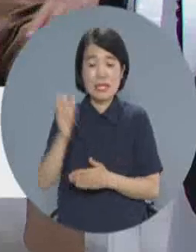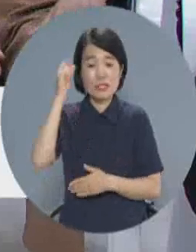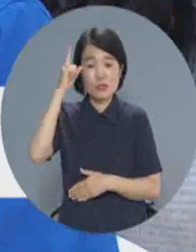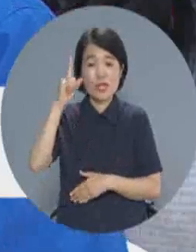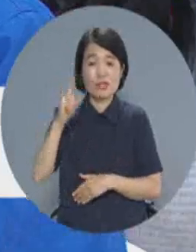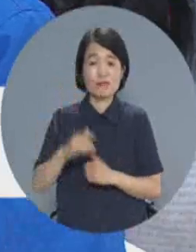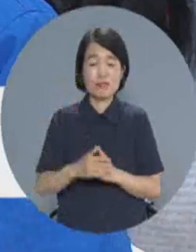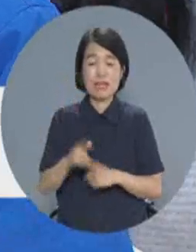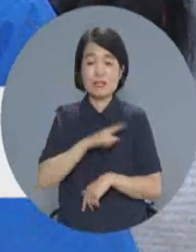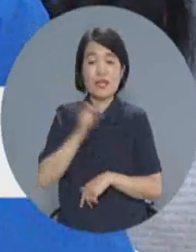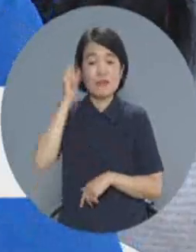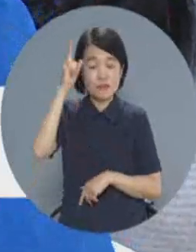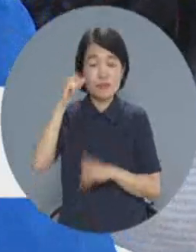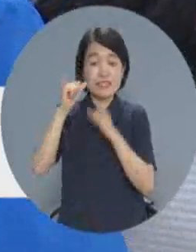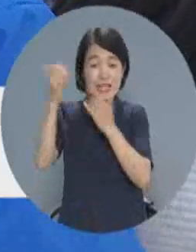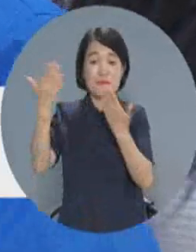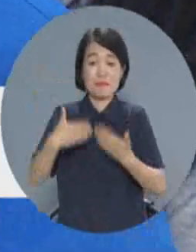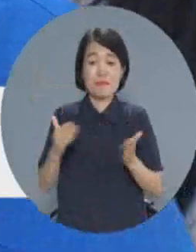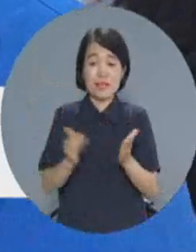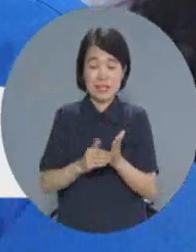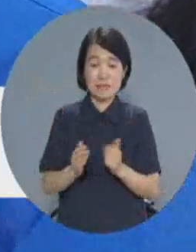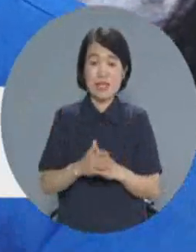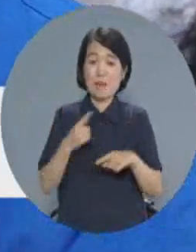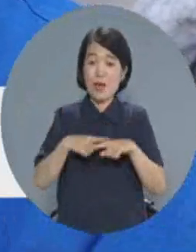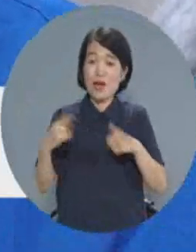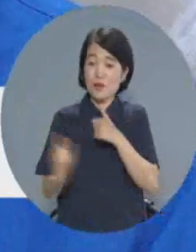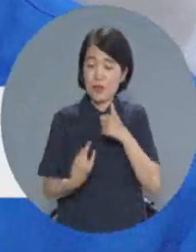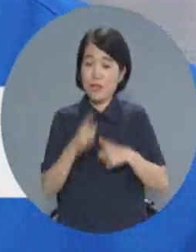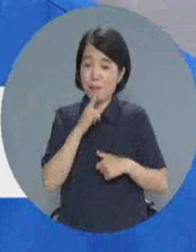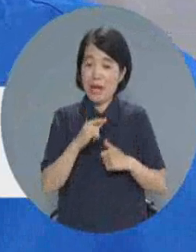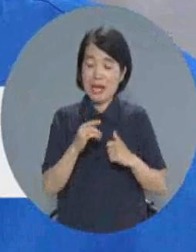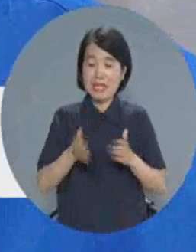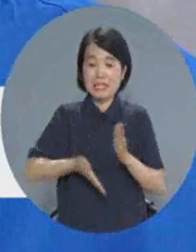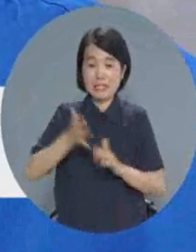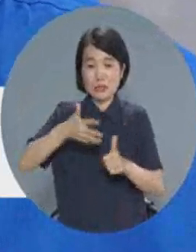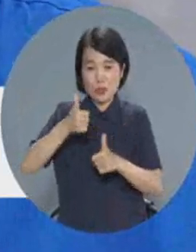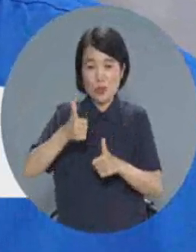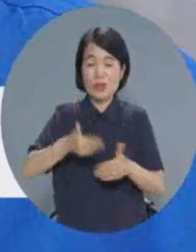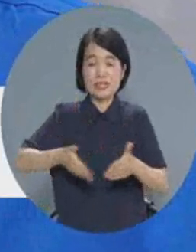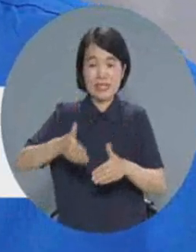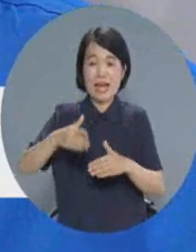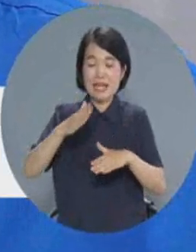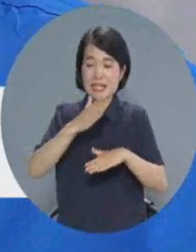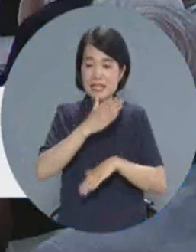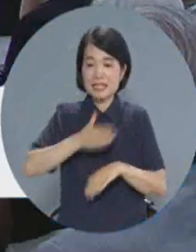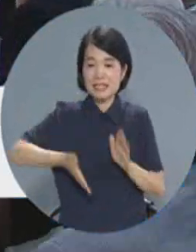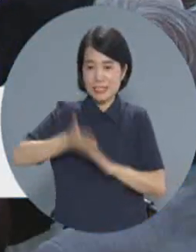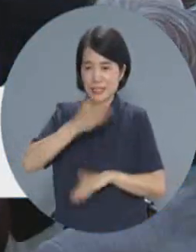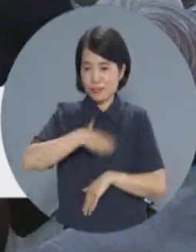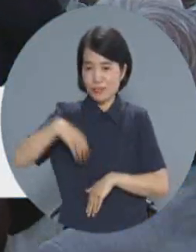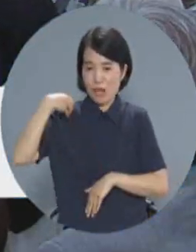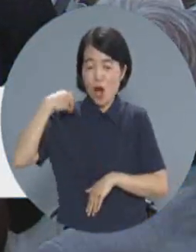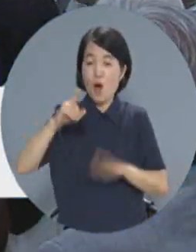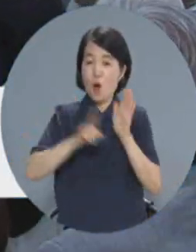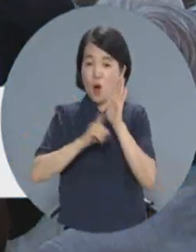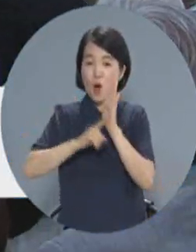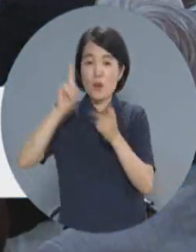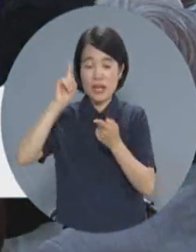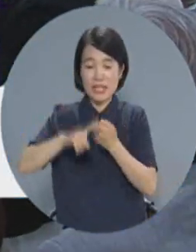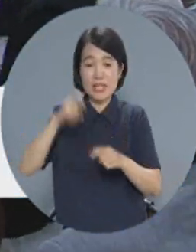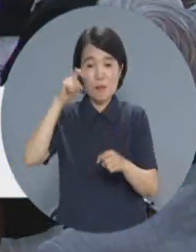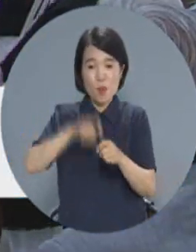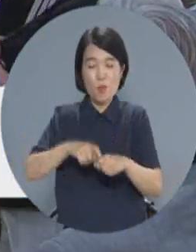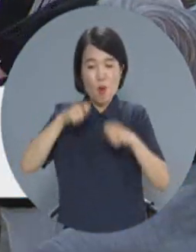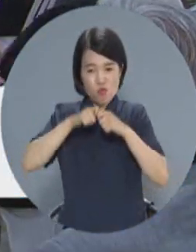수상자로 선정됐습니다. 평가위원들은 시도지사와 교육감, 시군구청장의 선거 공보 등에 대해